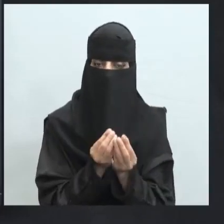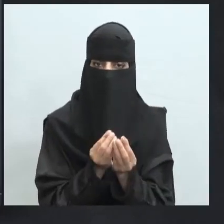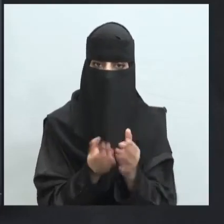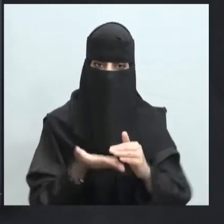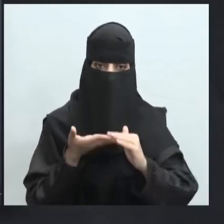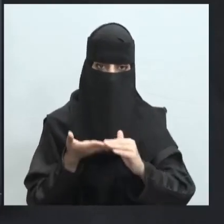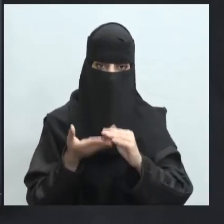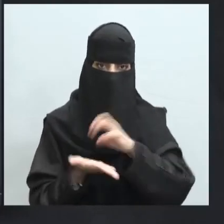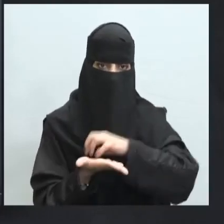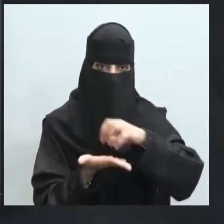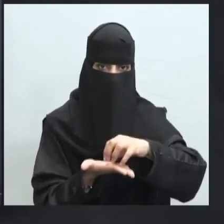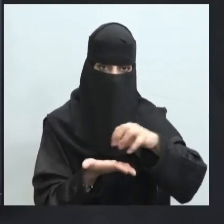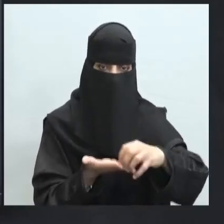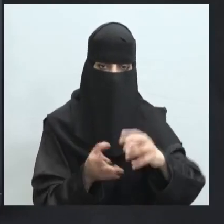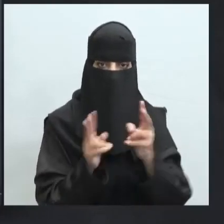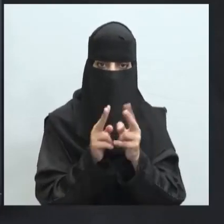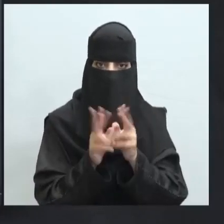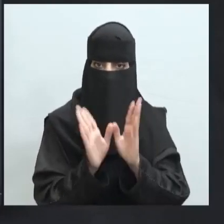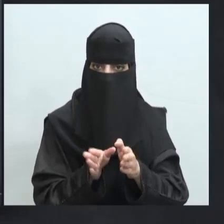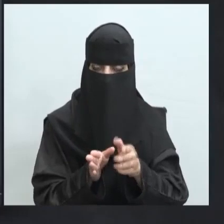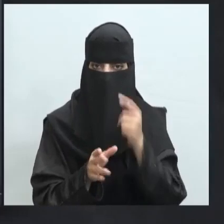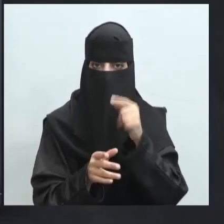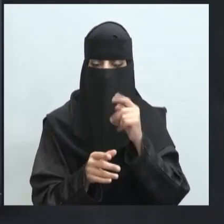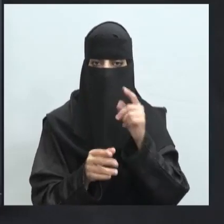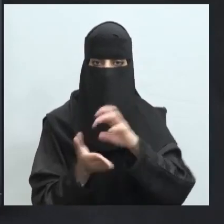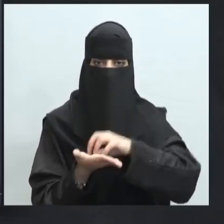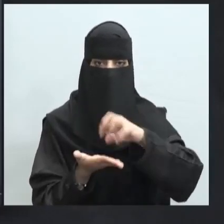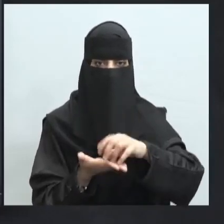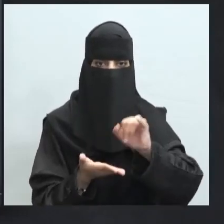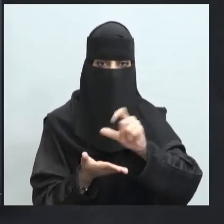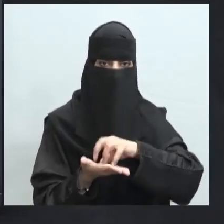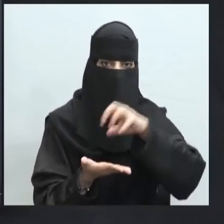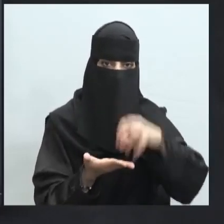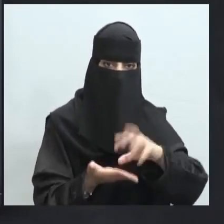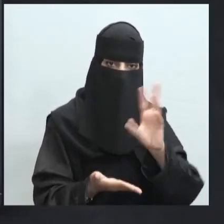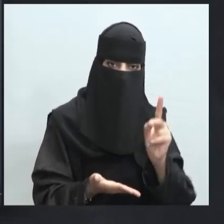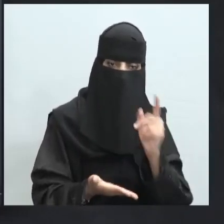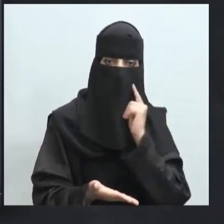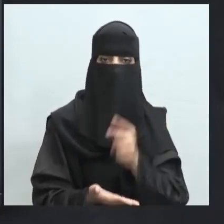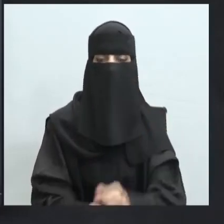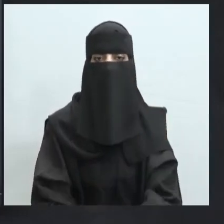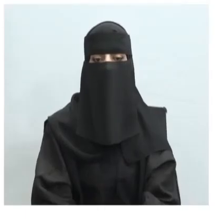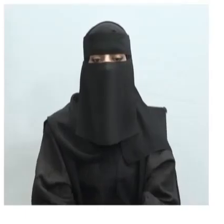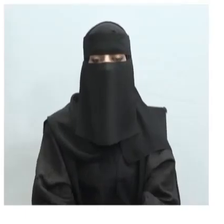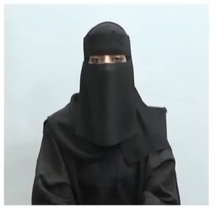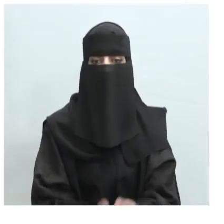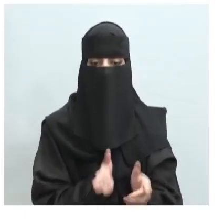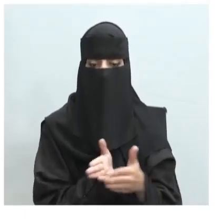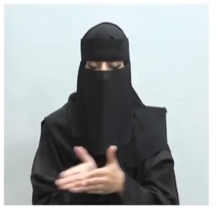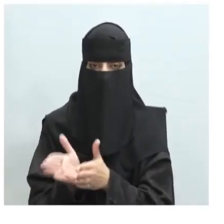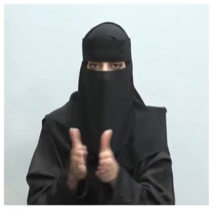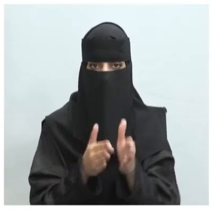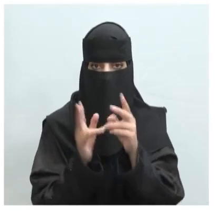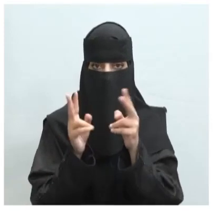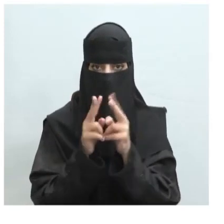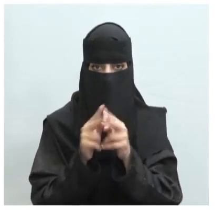تساعد في انتقال هذه الشحنات الكهربائيه التي تنتقل من مكان الى اخر سريان هذه الشحنات